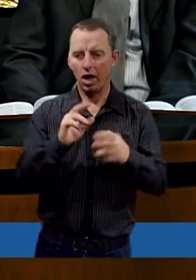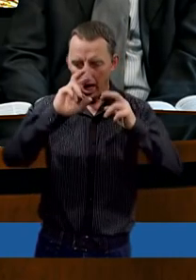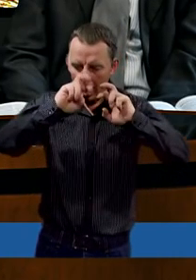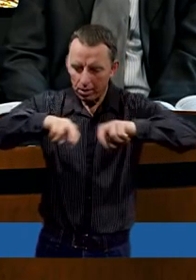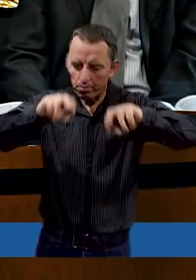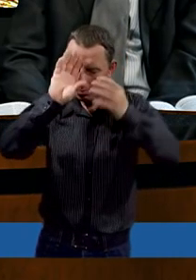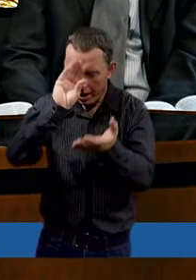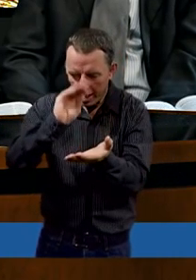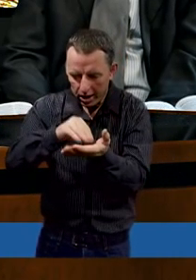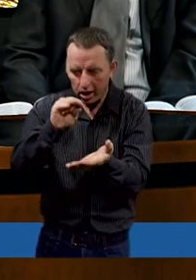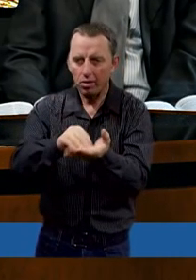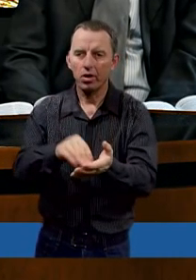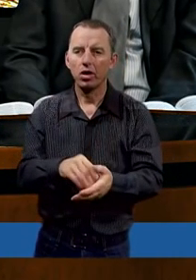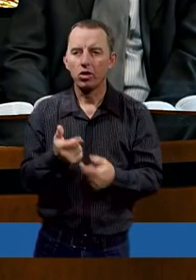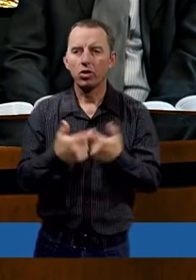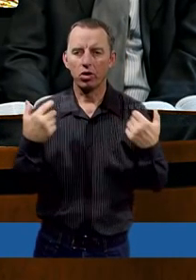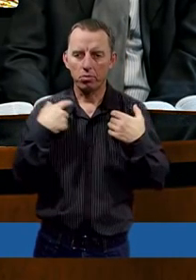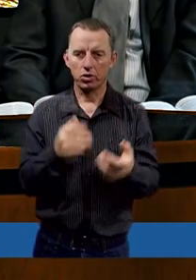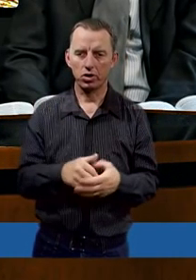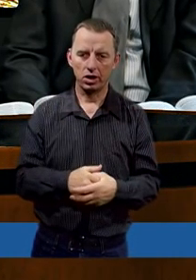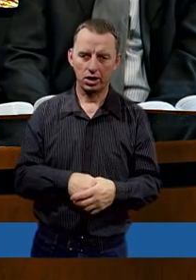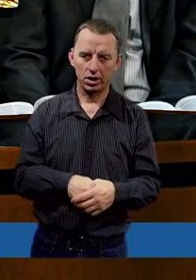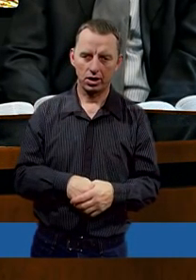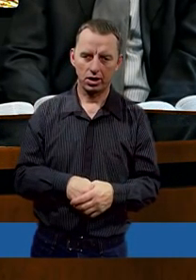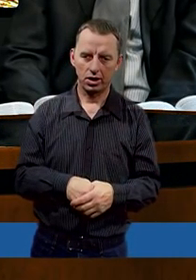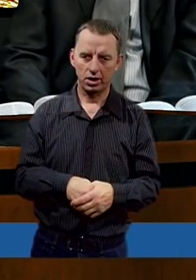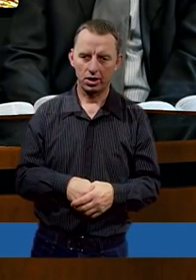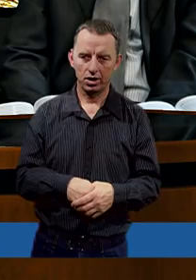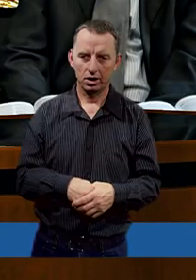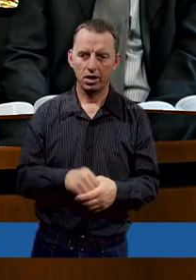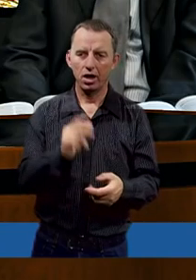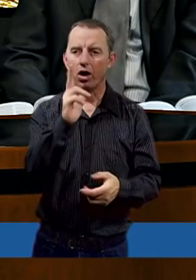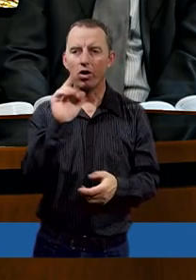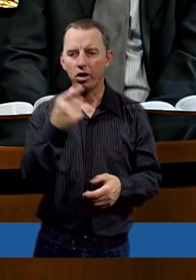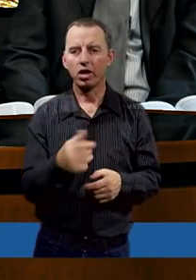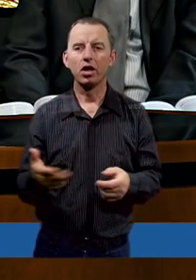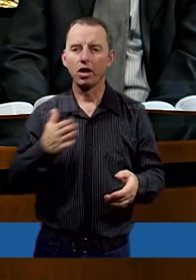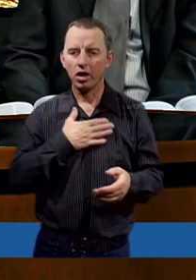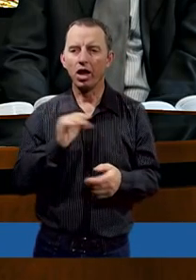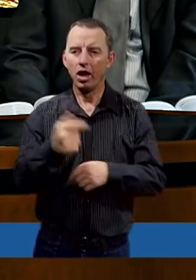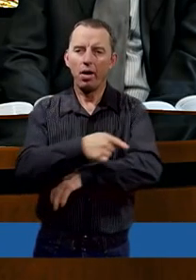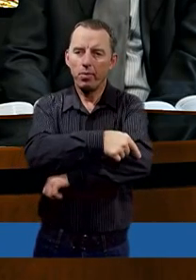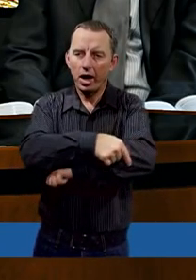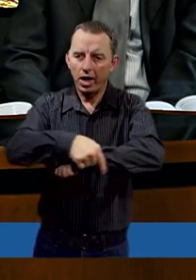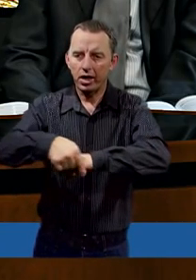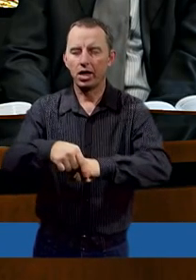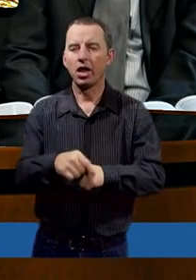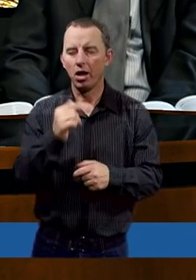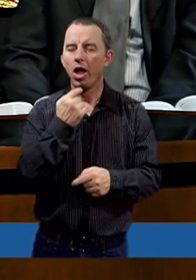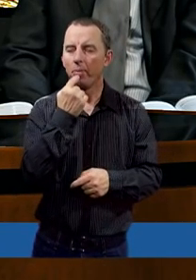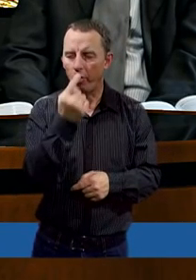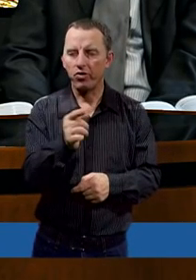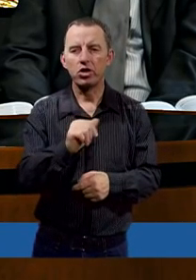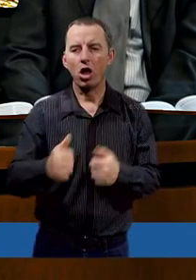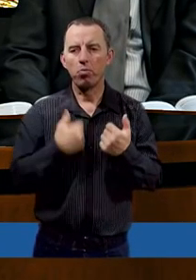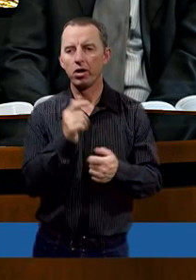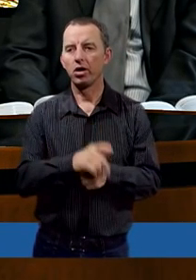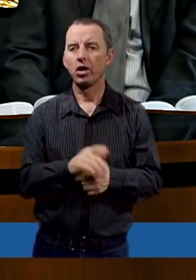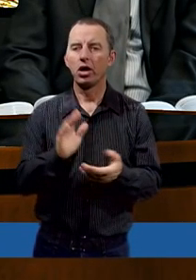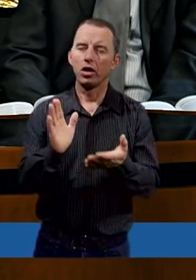eksperymentować. Pozwolić, żeby było tych korników więcej. Nie tak tylko na marginesie, ale powiedziałbym, że